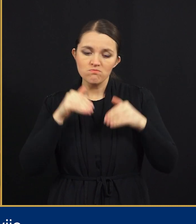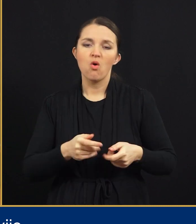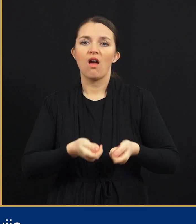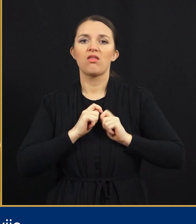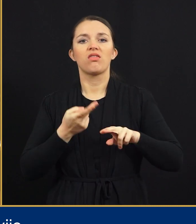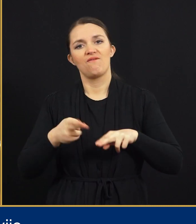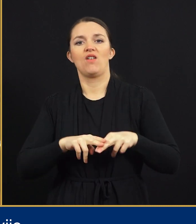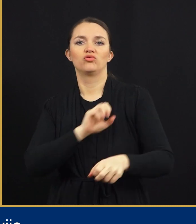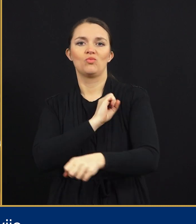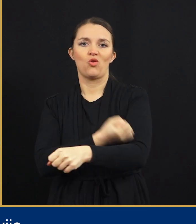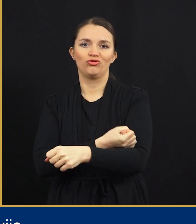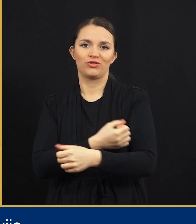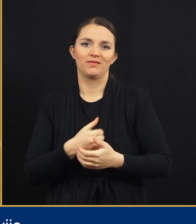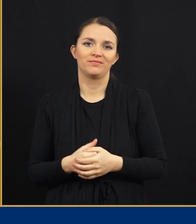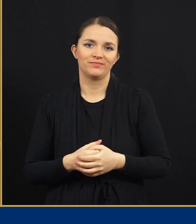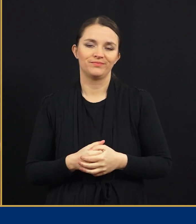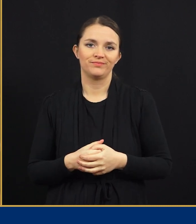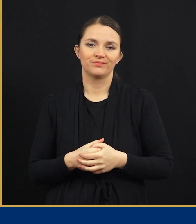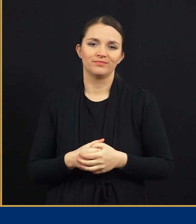nas delajo še močnejše.